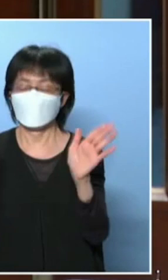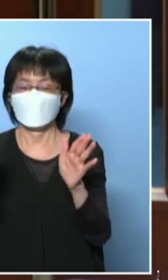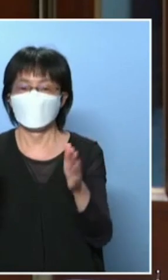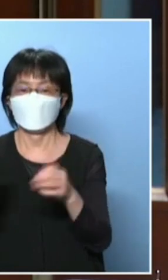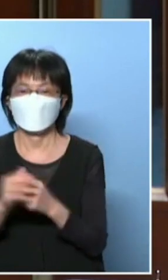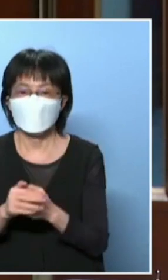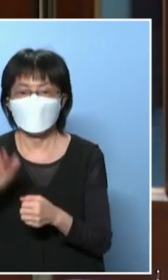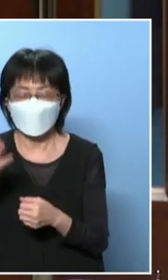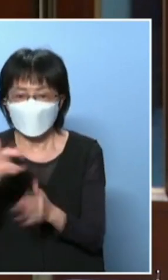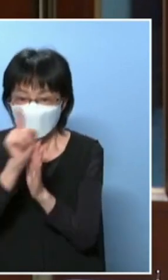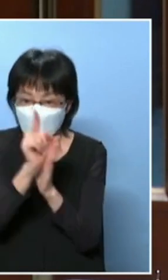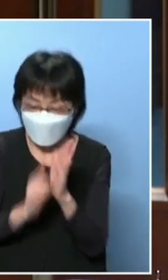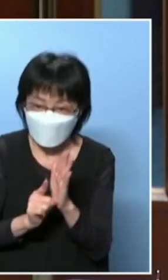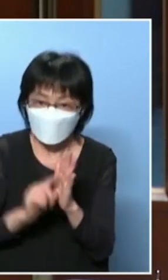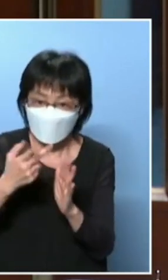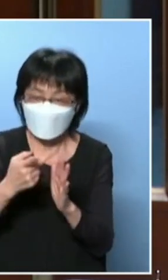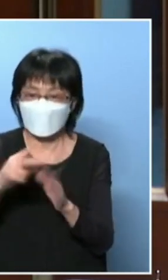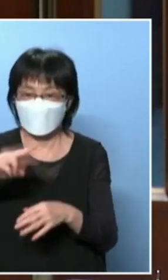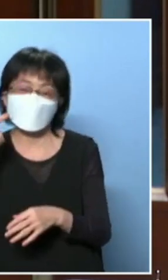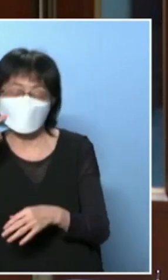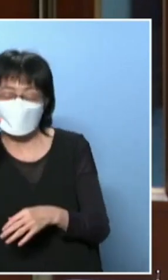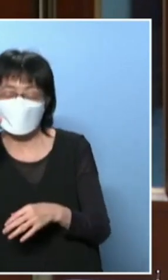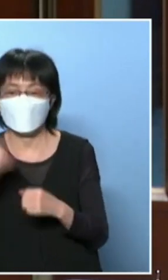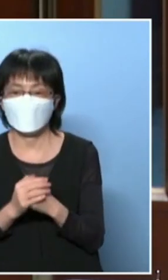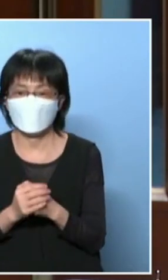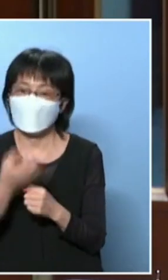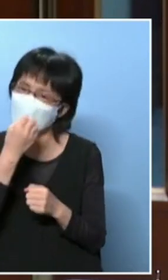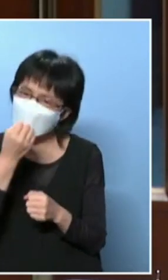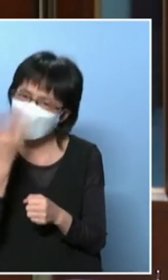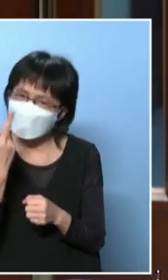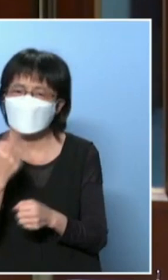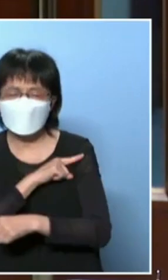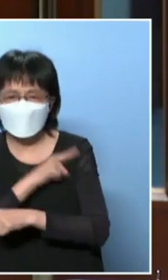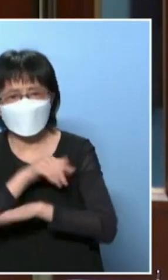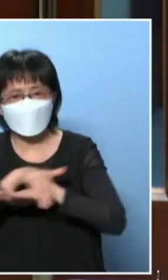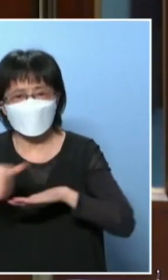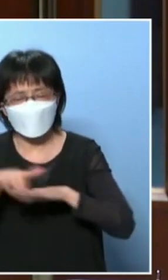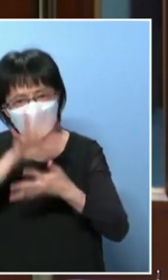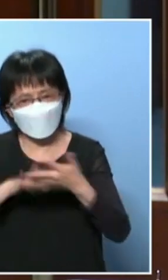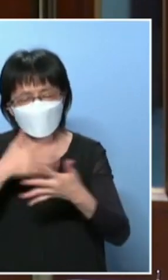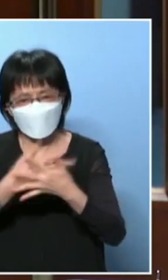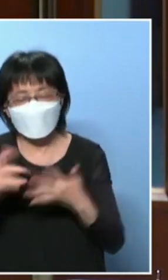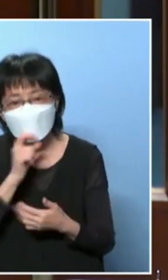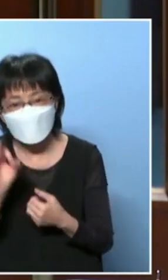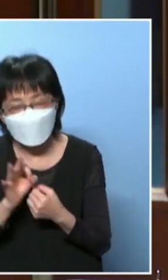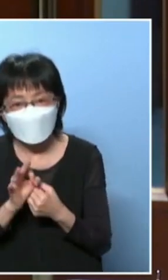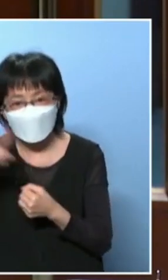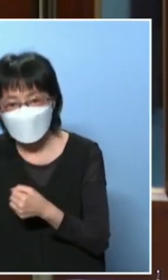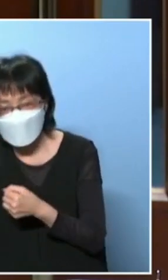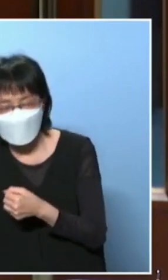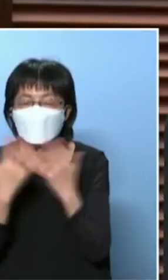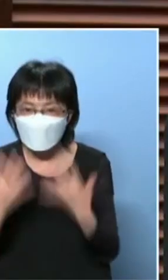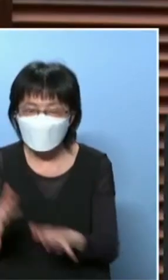疫嘅人數好低，咁啊再更加收緊。咁我哋香港有冇一個策略咧？呢方面我想聽下局長有咩諗法嘅呢